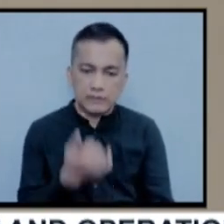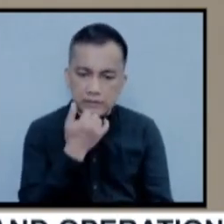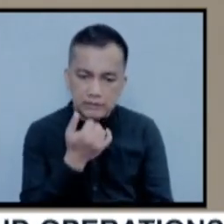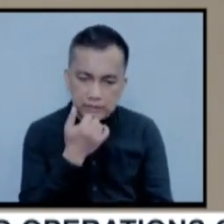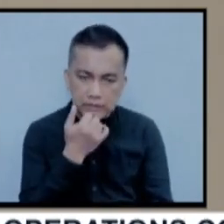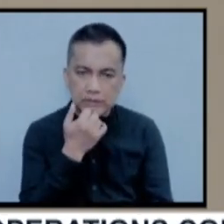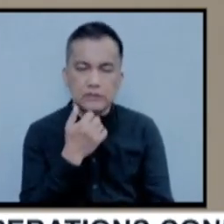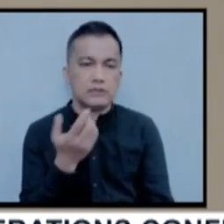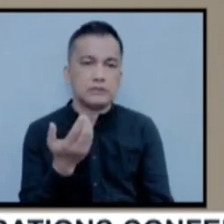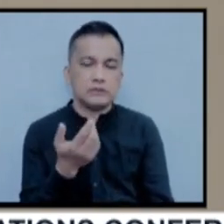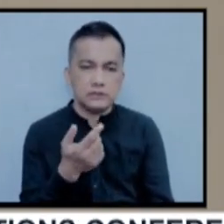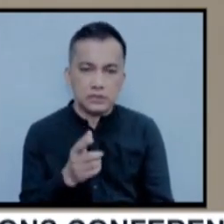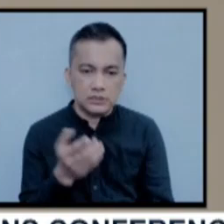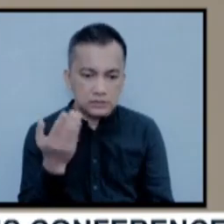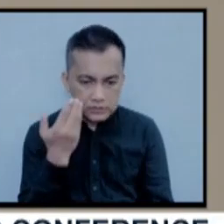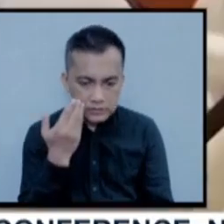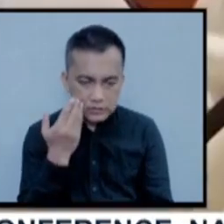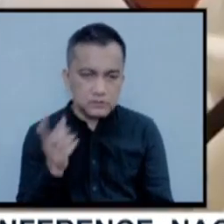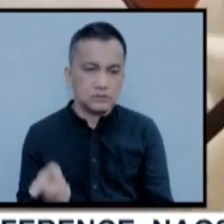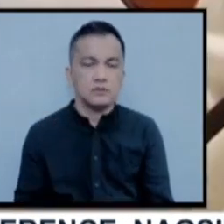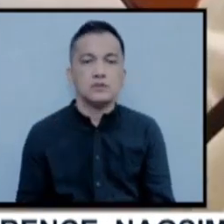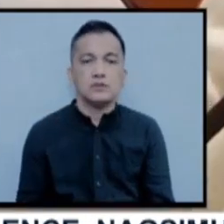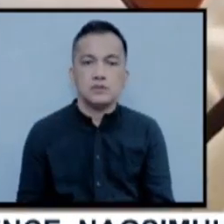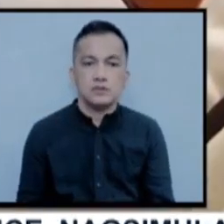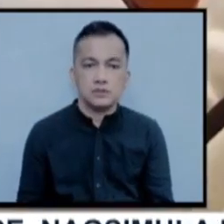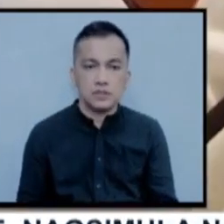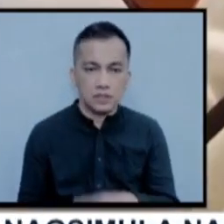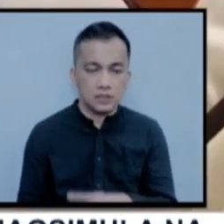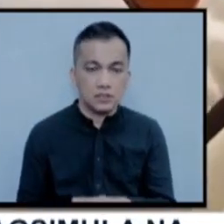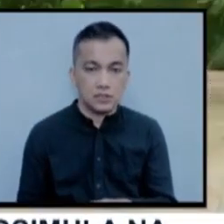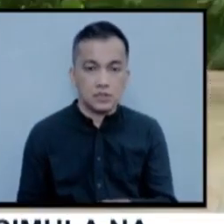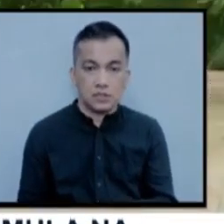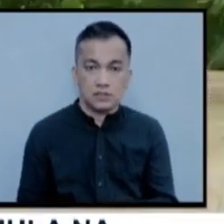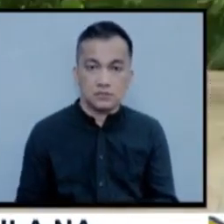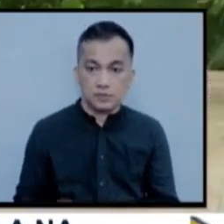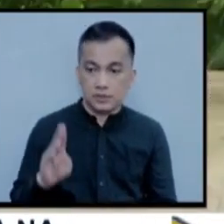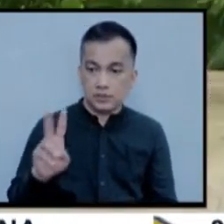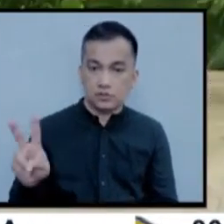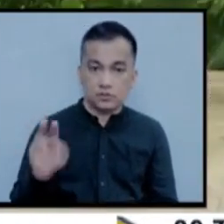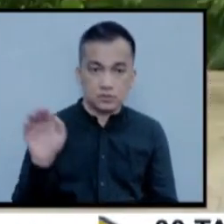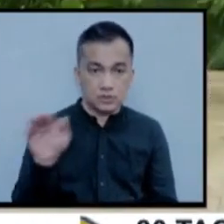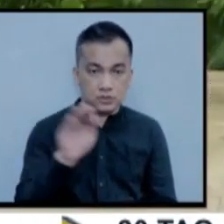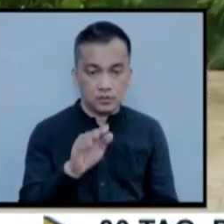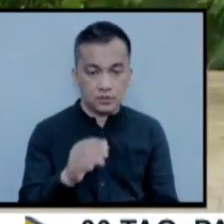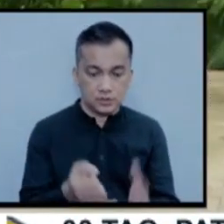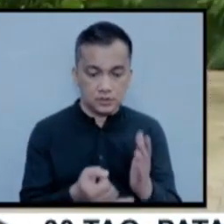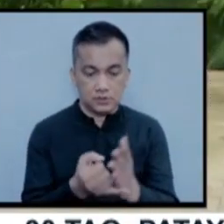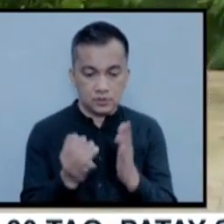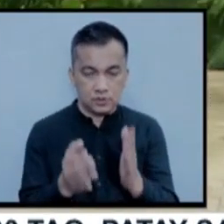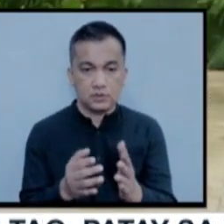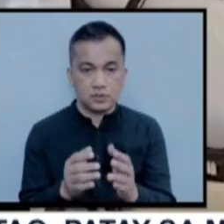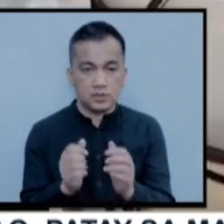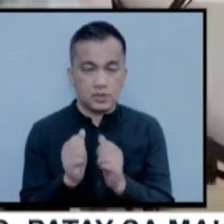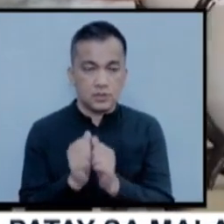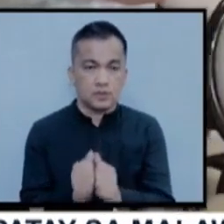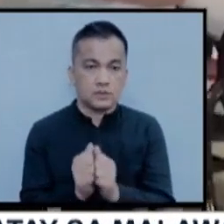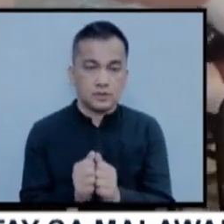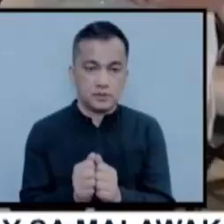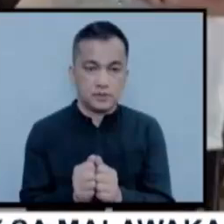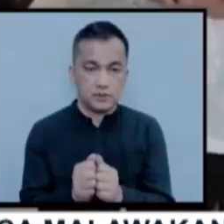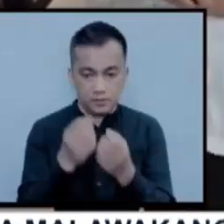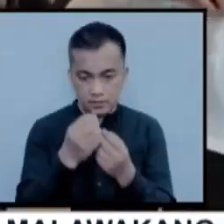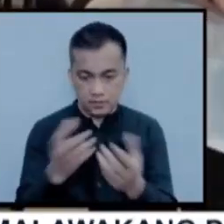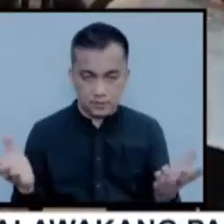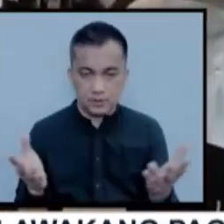nanawagan si Pangulong Ferdinand R Marc JR sa mga mamamahayag na maging katuwang sila sa Information dissemination